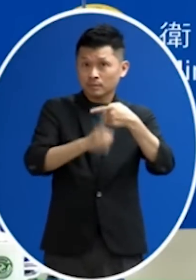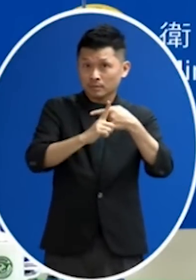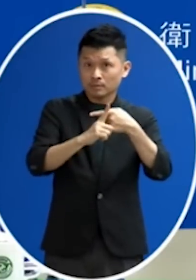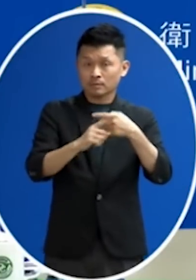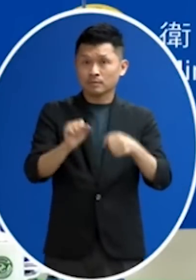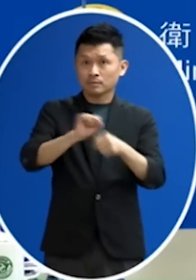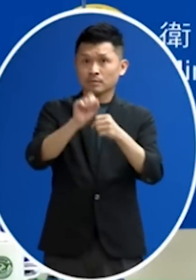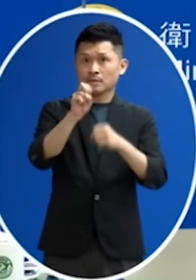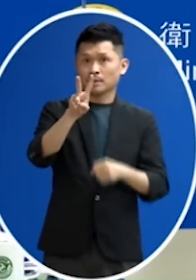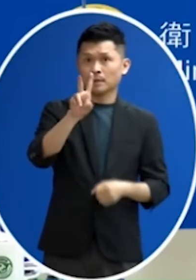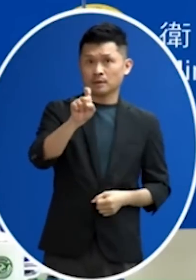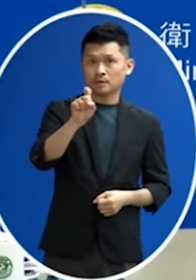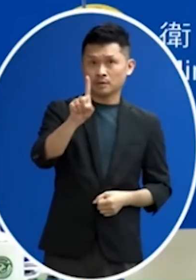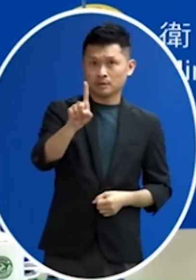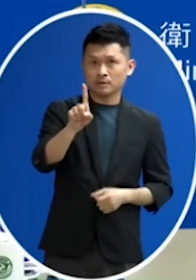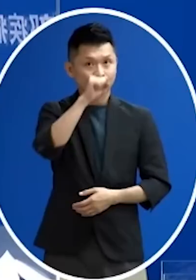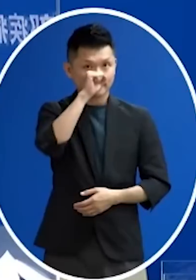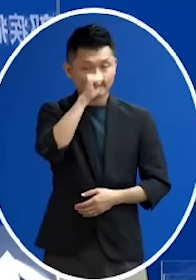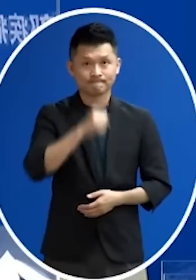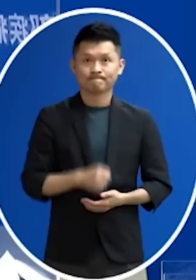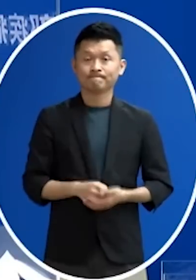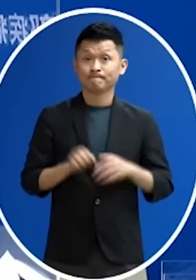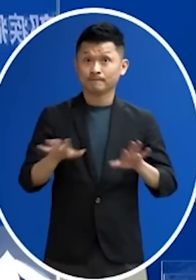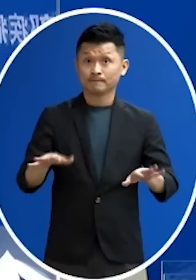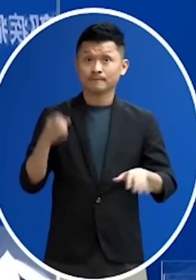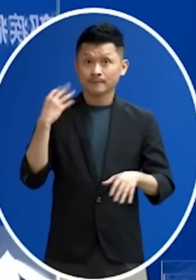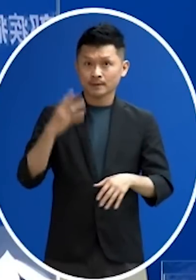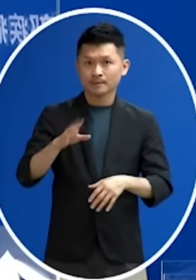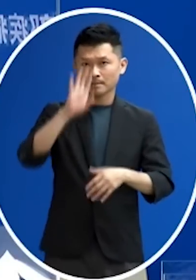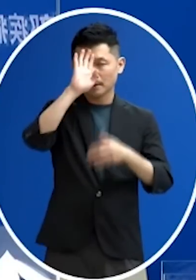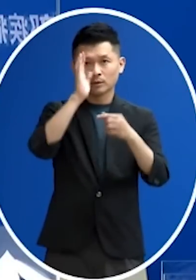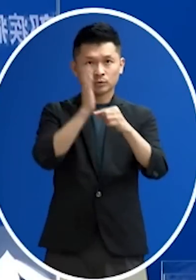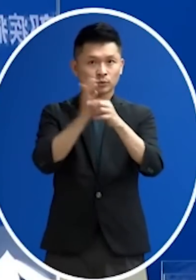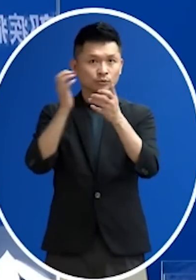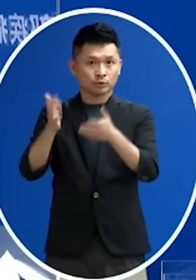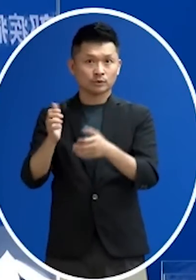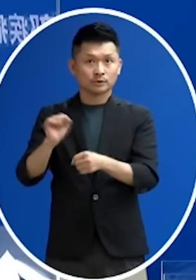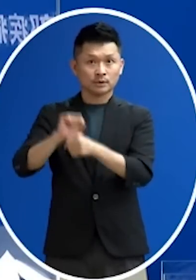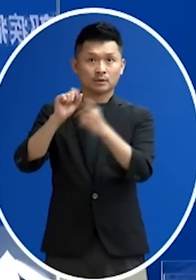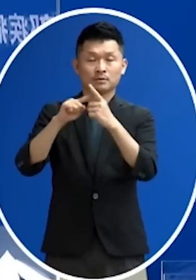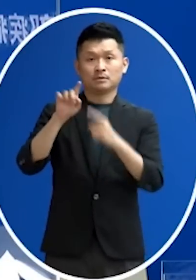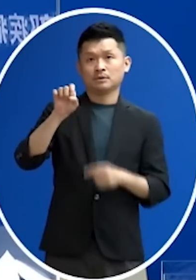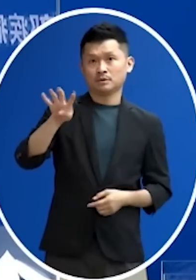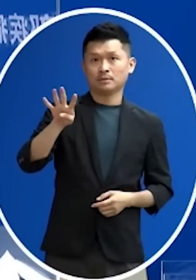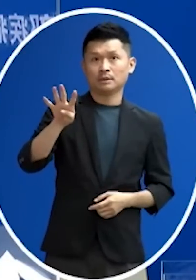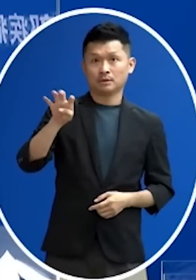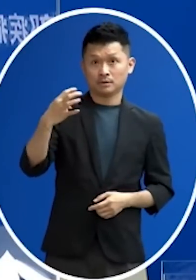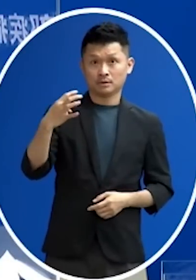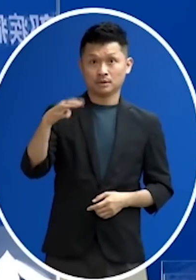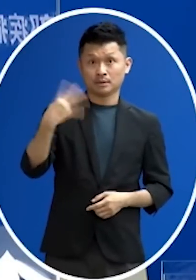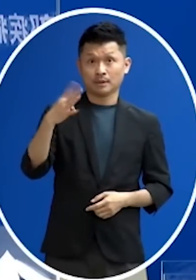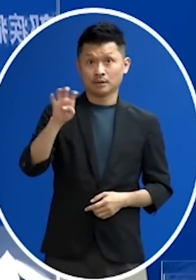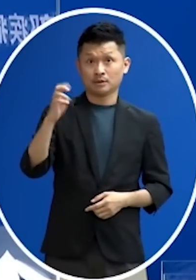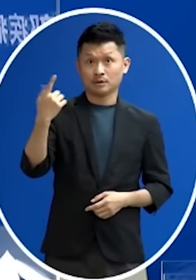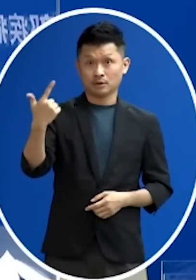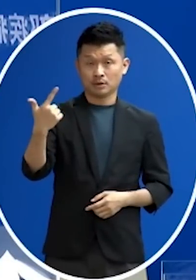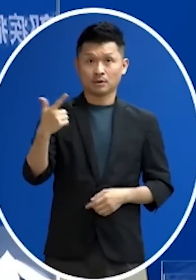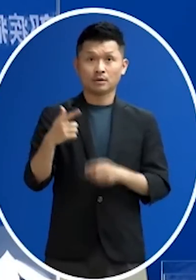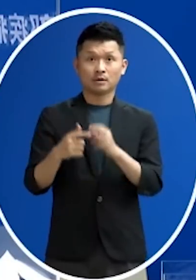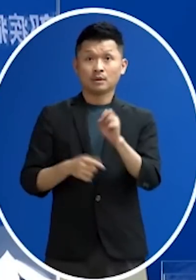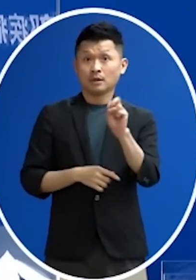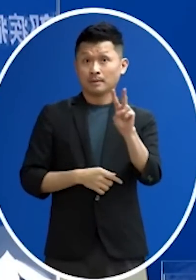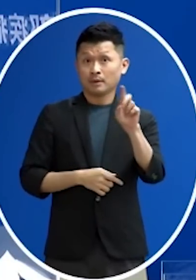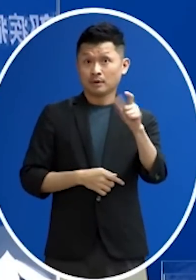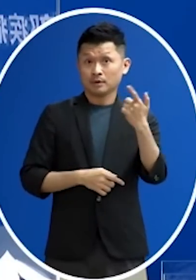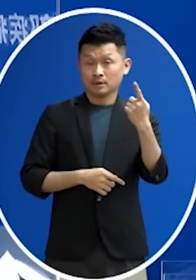新增211例的死亡， 今天新增的中重症人数是446例哦，其中261位是中